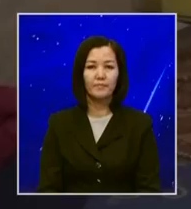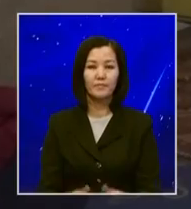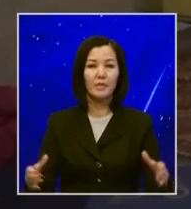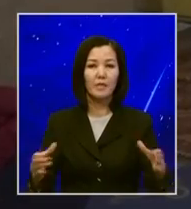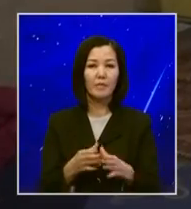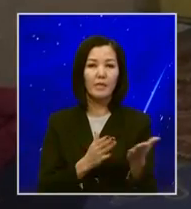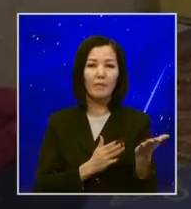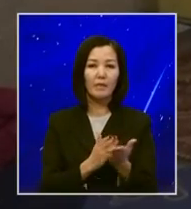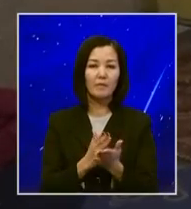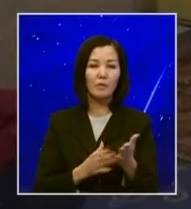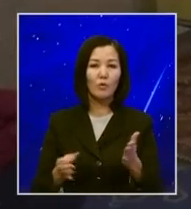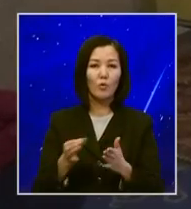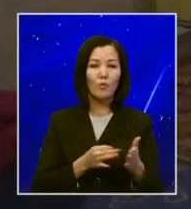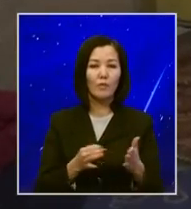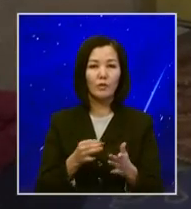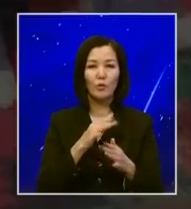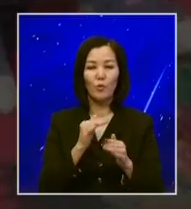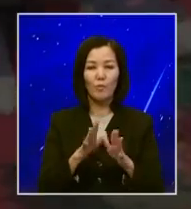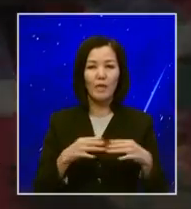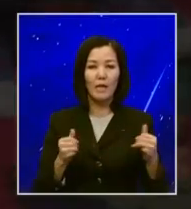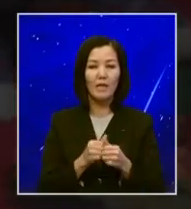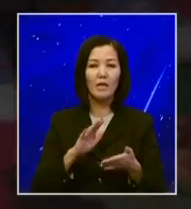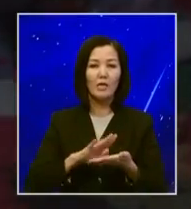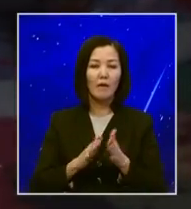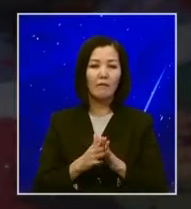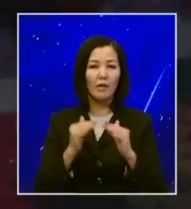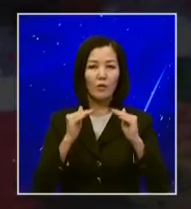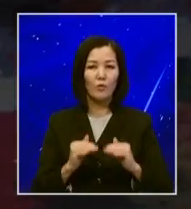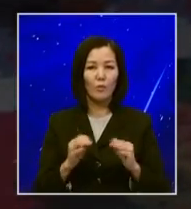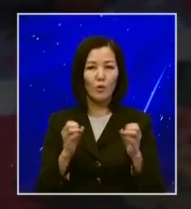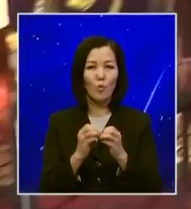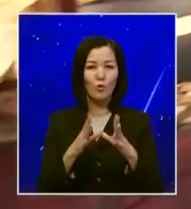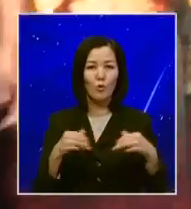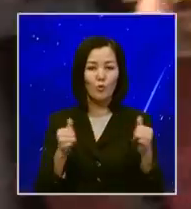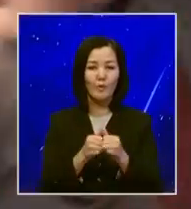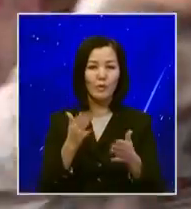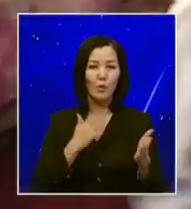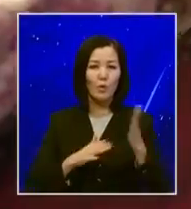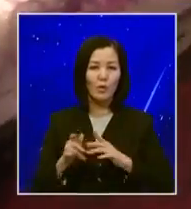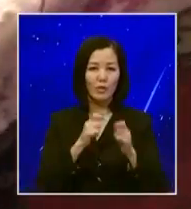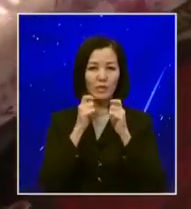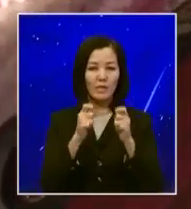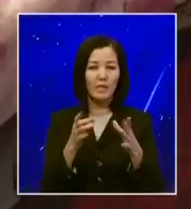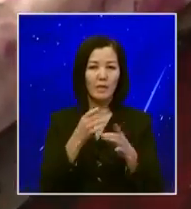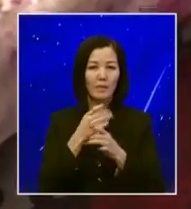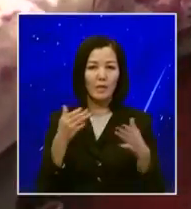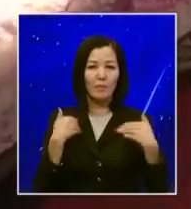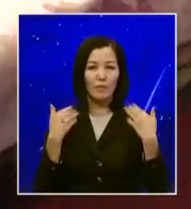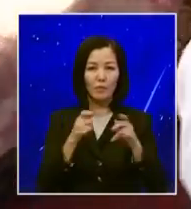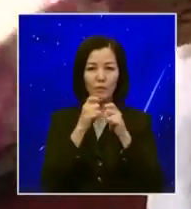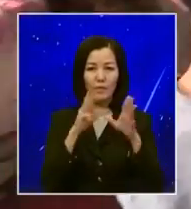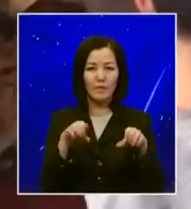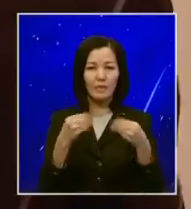Департамент қызметкерлері облыс орталығындағы көп балалы және әлеуметтік жағдайы төмен 10 отбасыға қуаныш сыйлады. Мерекемен құттықтап, сыйлықтар